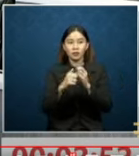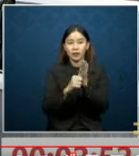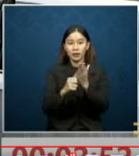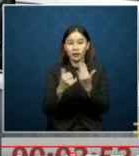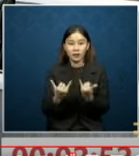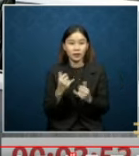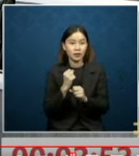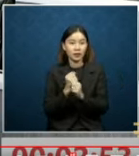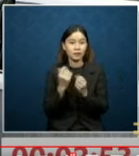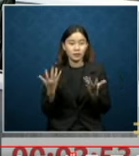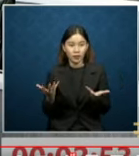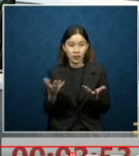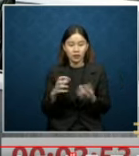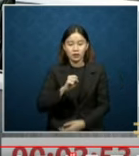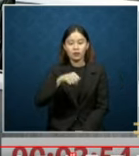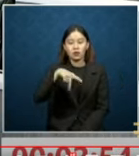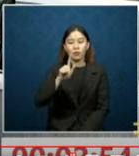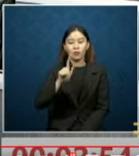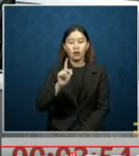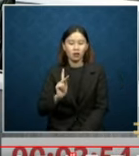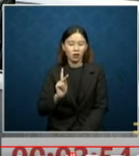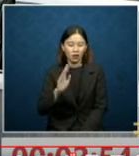านี้อย่างไรสปก